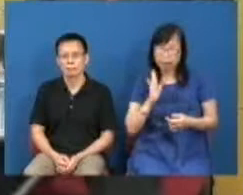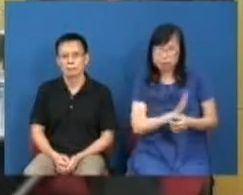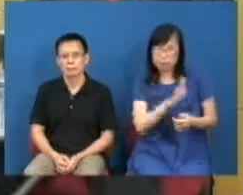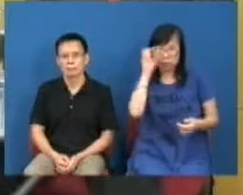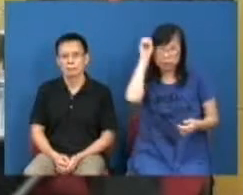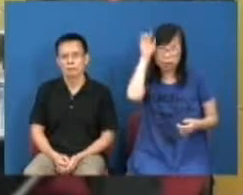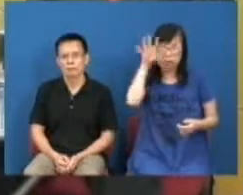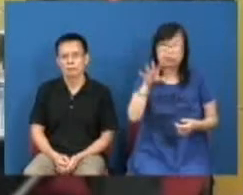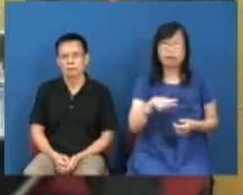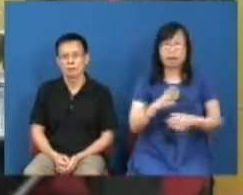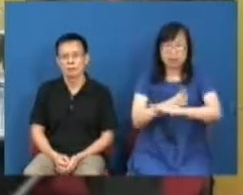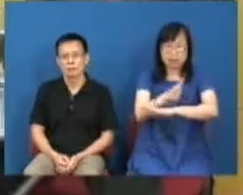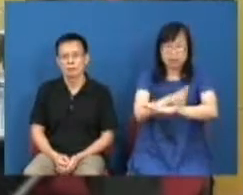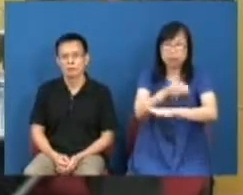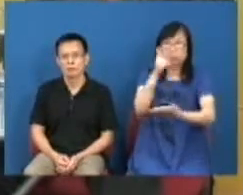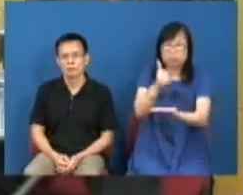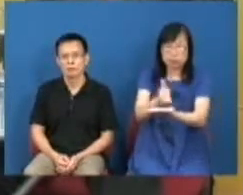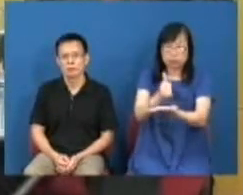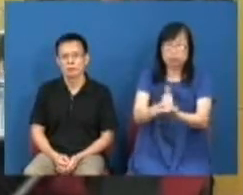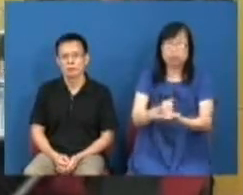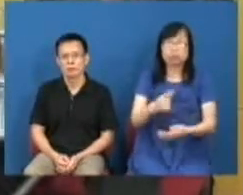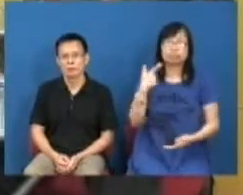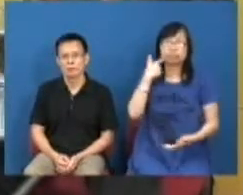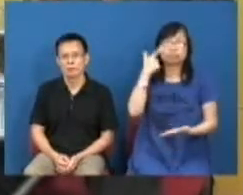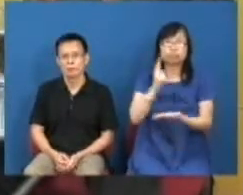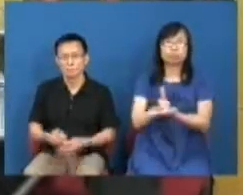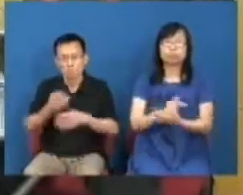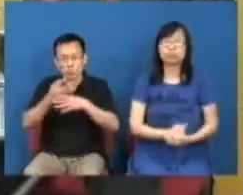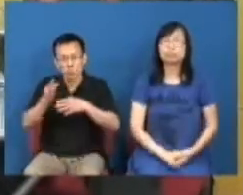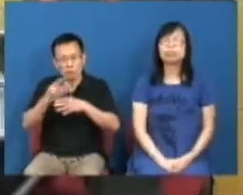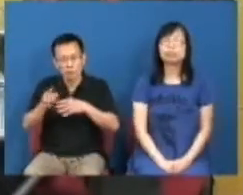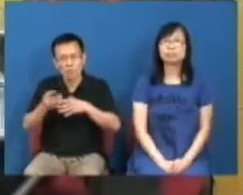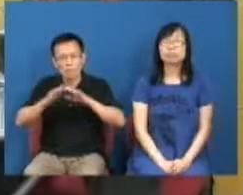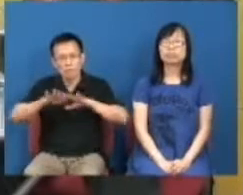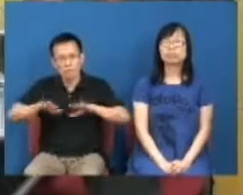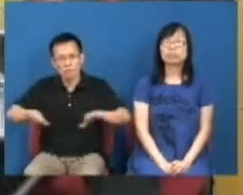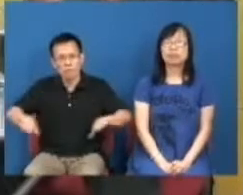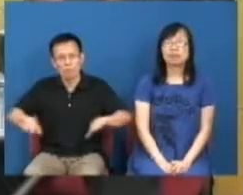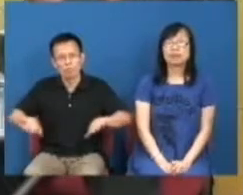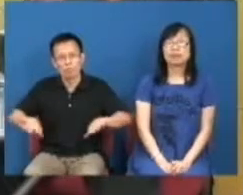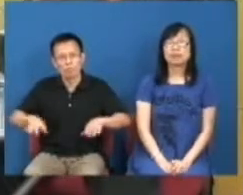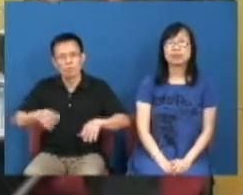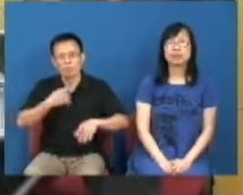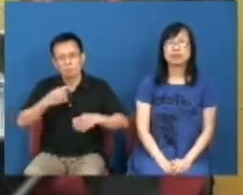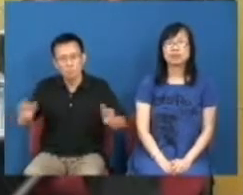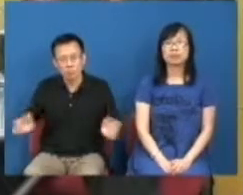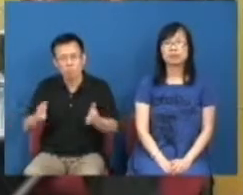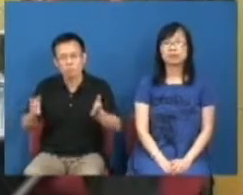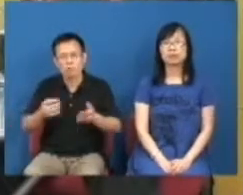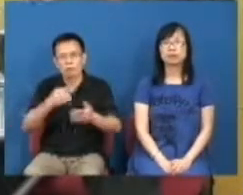但係我覺得社會都存在呢個情況係幾嚴重。 所以就係調解呢個推廣有制度